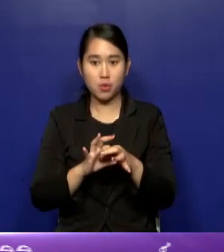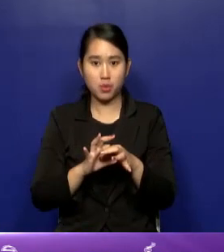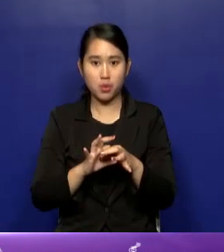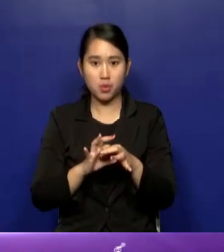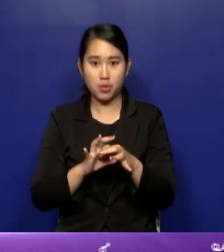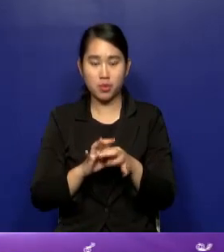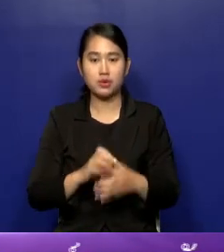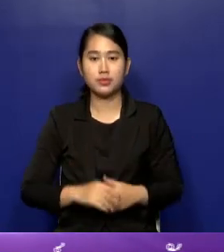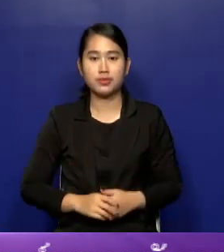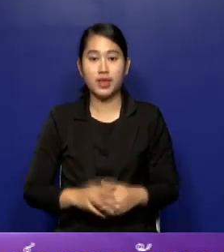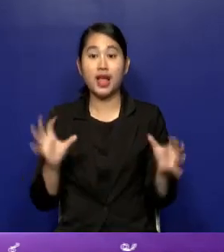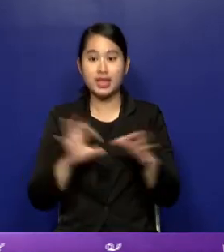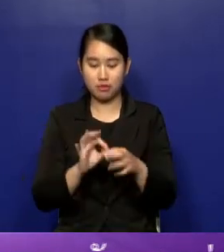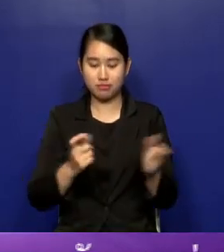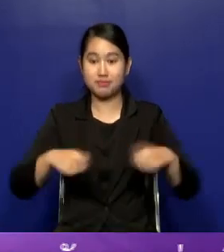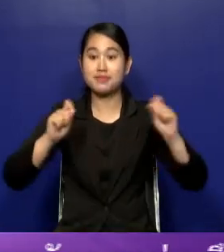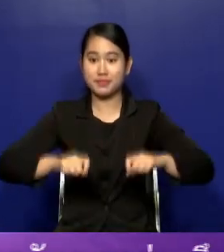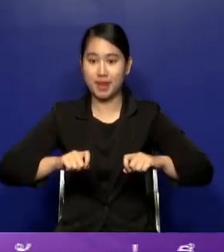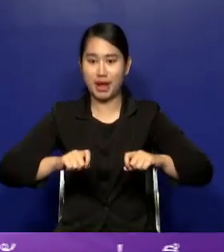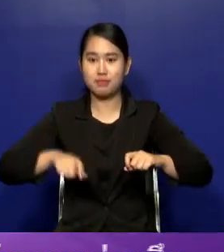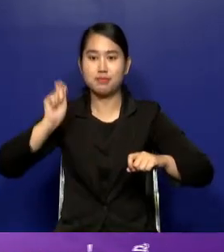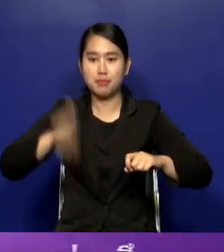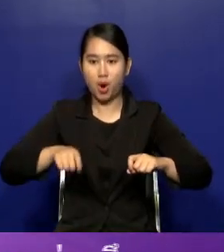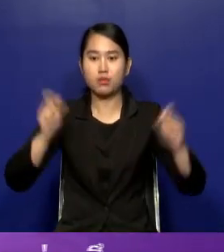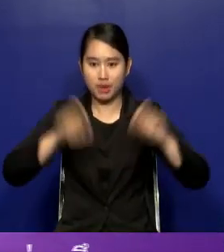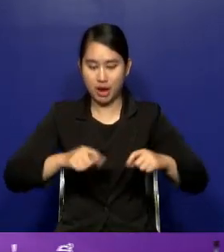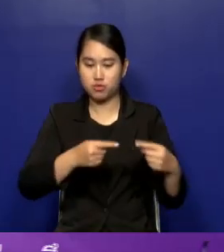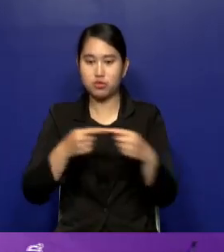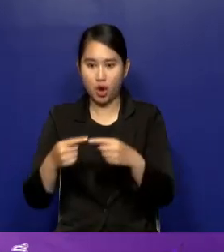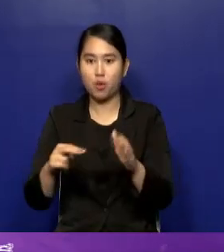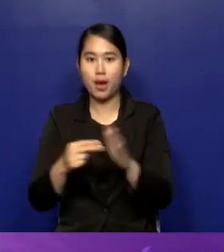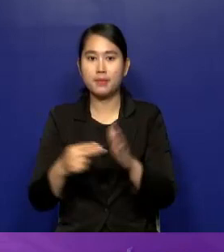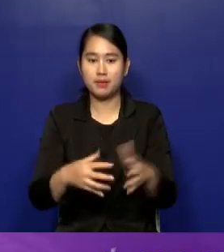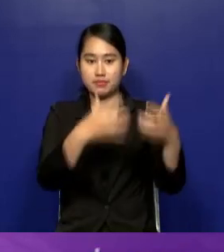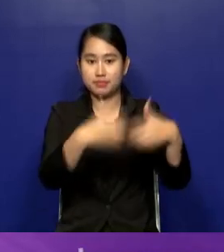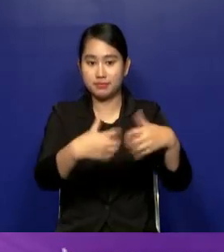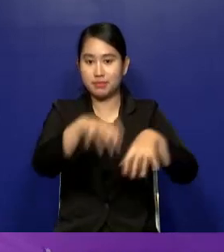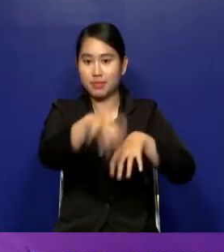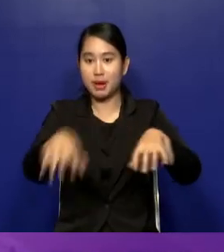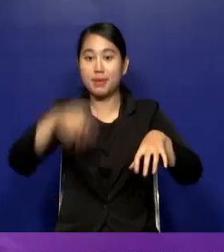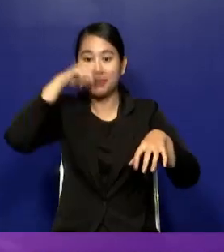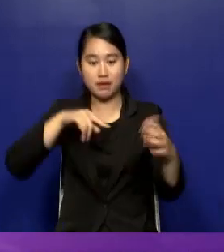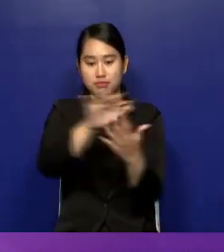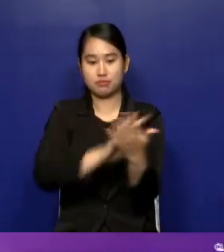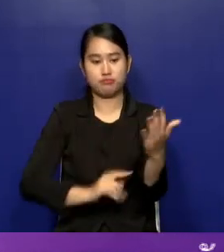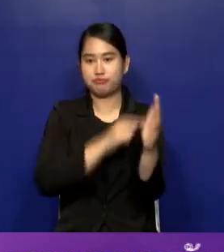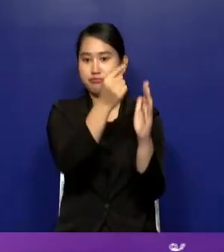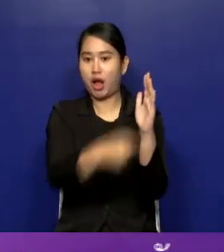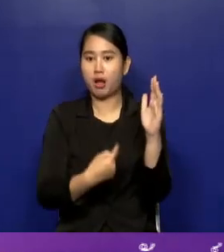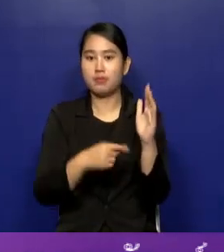ต่อสัมปทานนะครับซึ่งมีคําสั่งไปถึงทุกเหมืองในประเทศไทยทุกประเภทนะครับใน